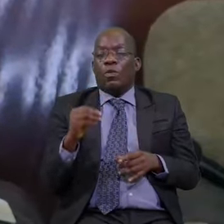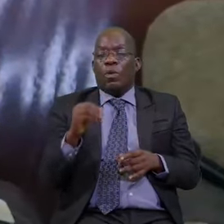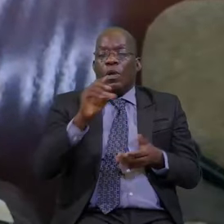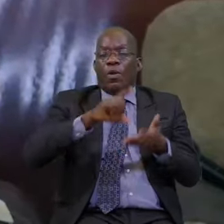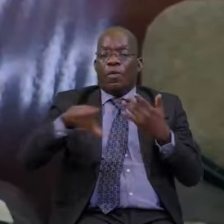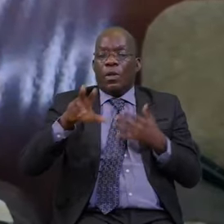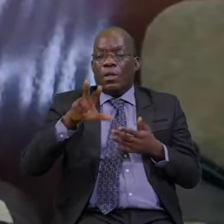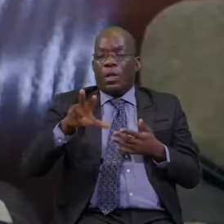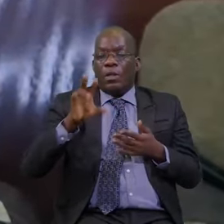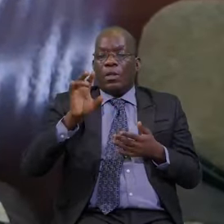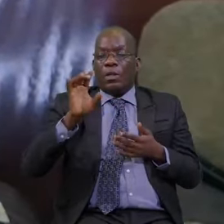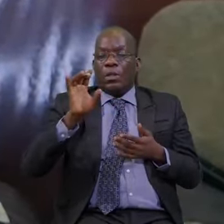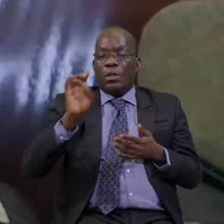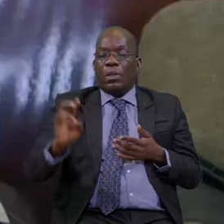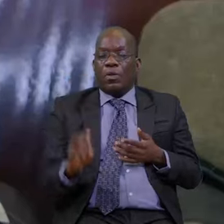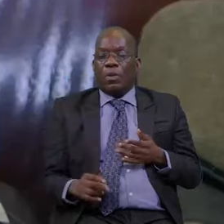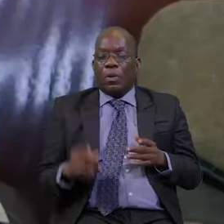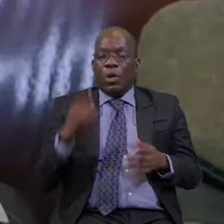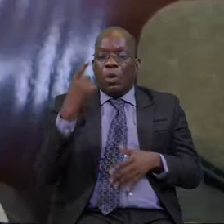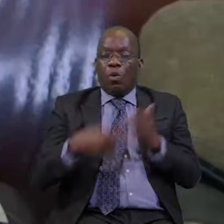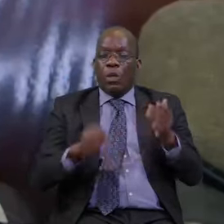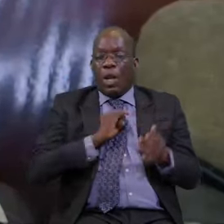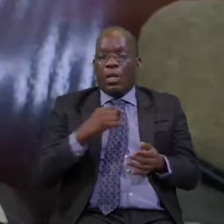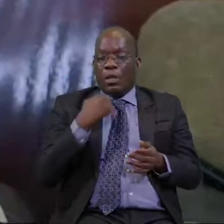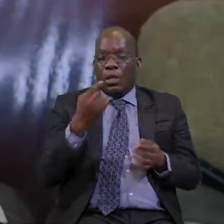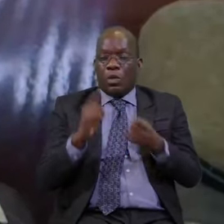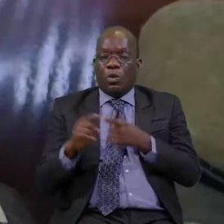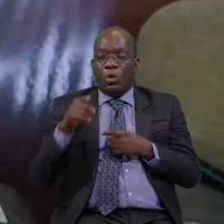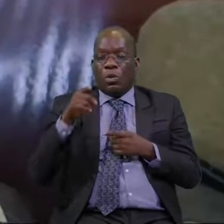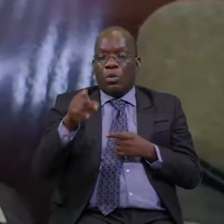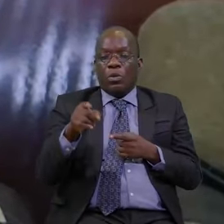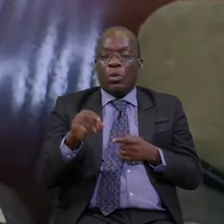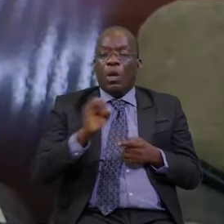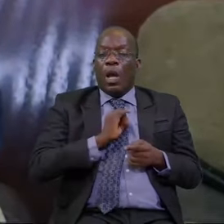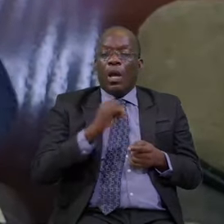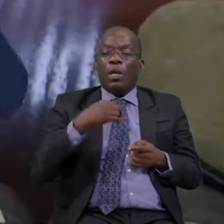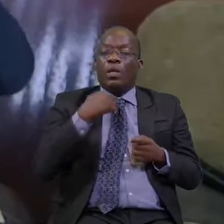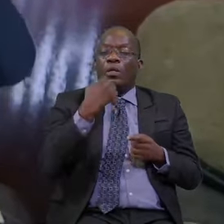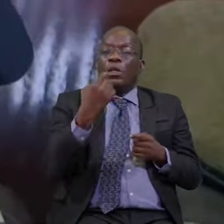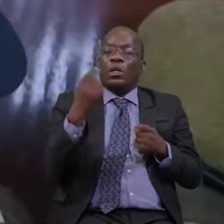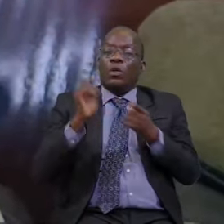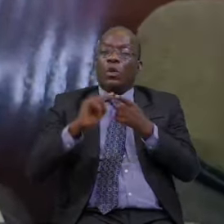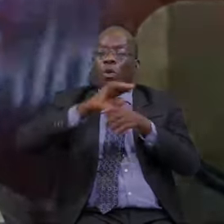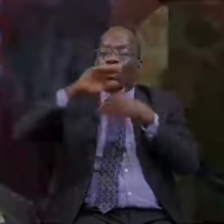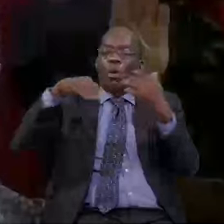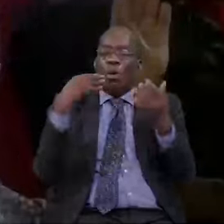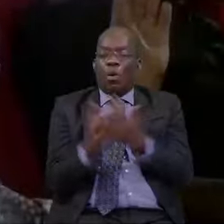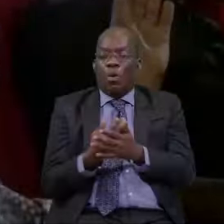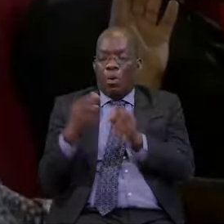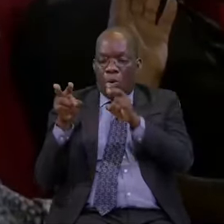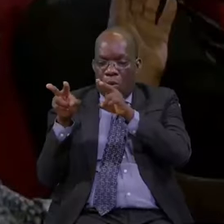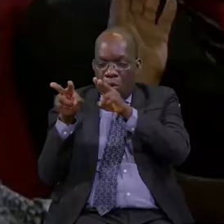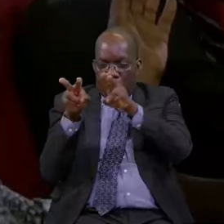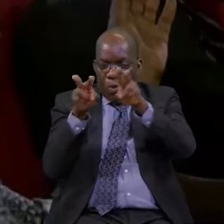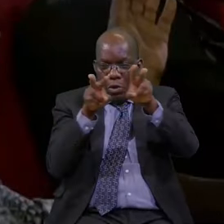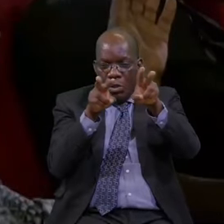soudaine. 37. Ce que je vous dis, je le dis à tous.